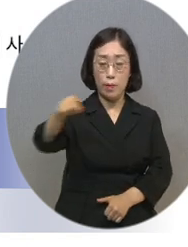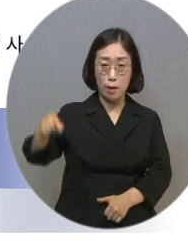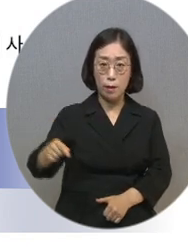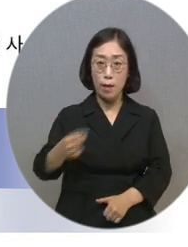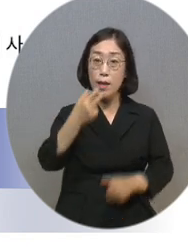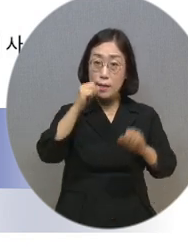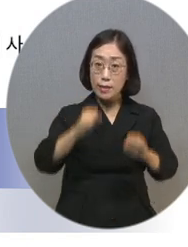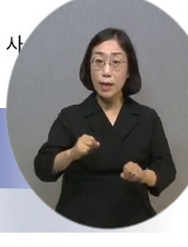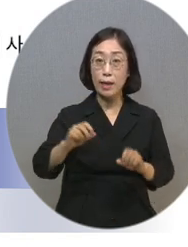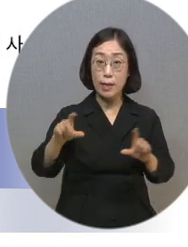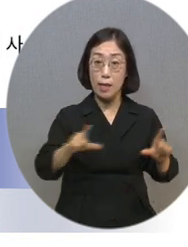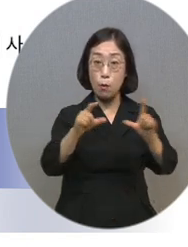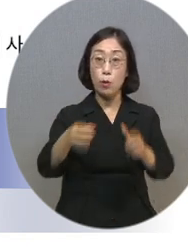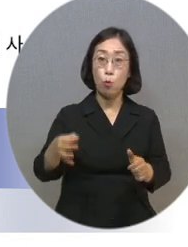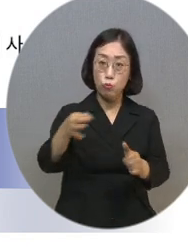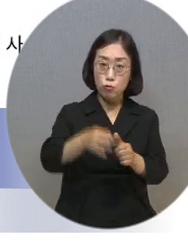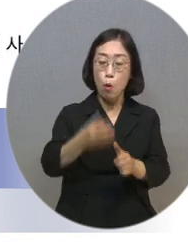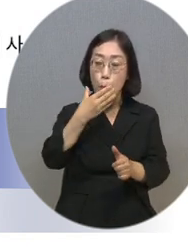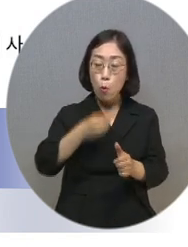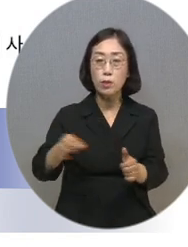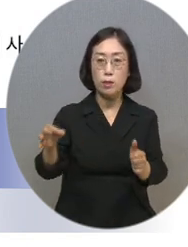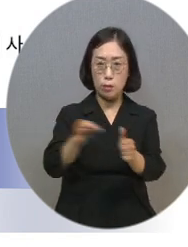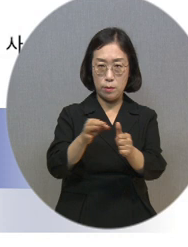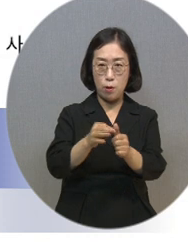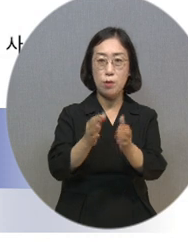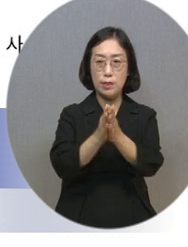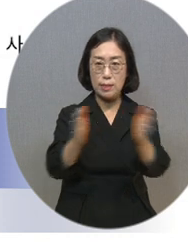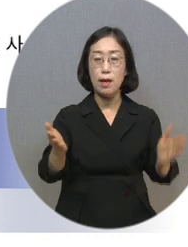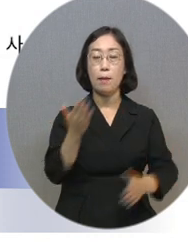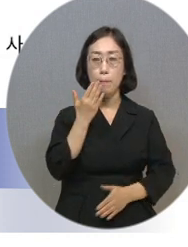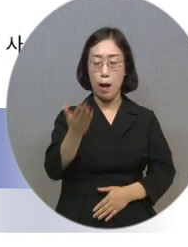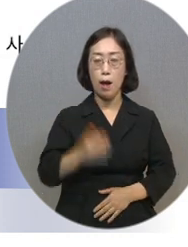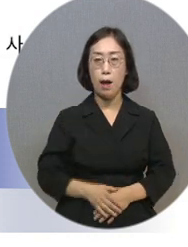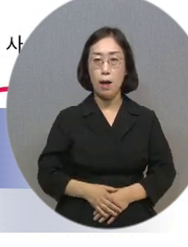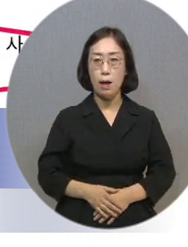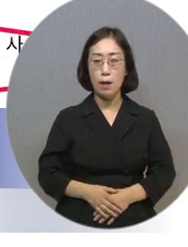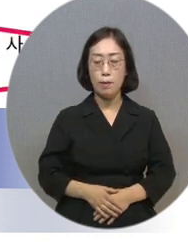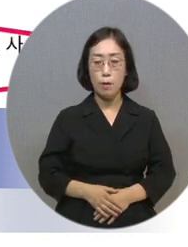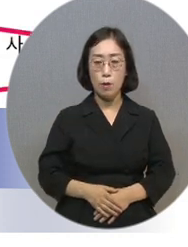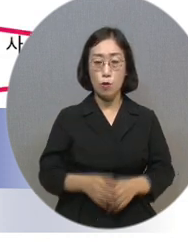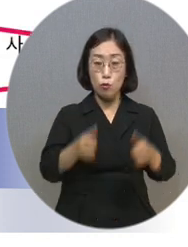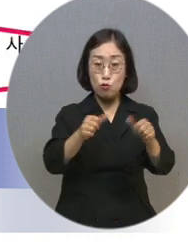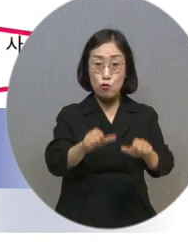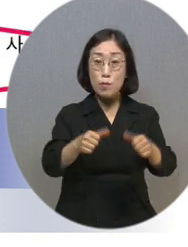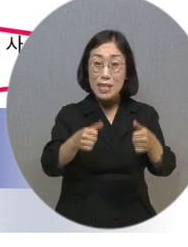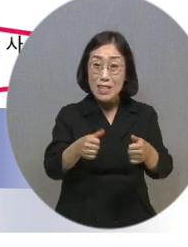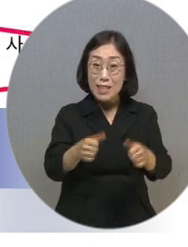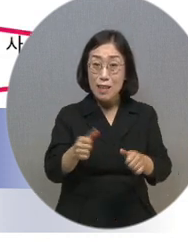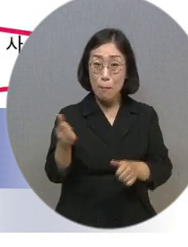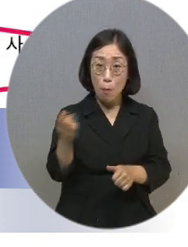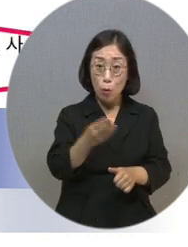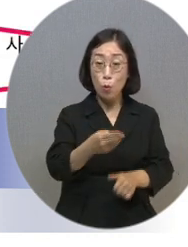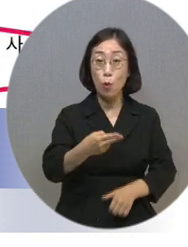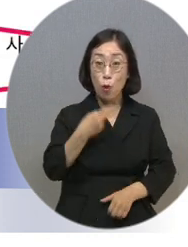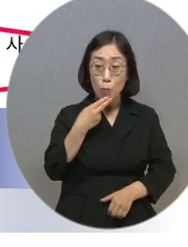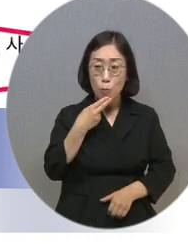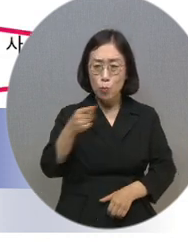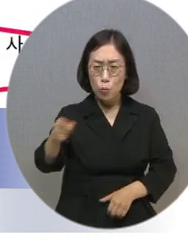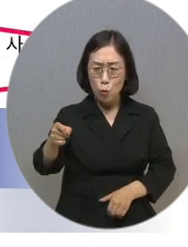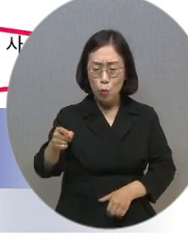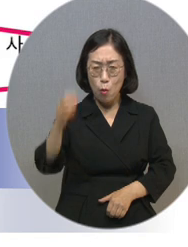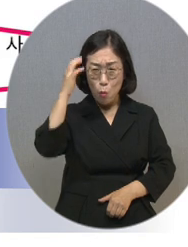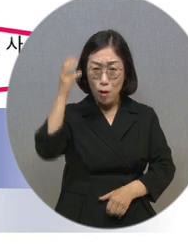급여 등 복지 급여를 지급할 수 있는 근거가 마련됐습니다 이에 따라 주민 등록번호 이용이 곤란한 대상자라고